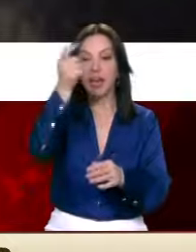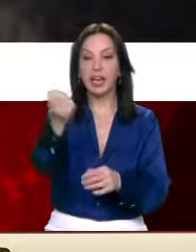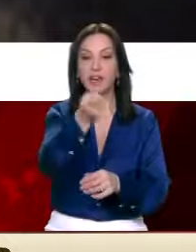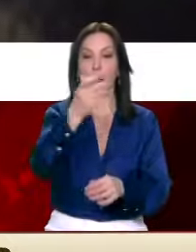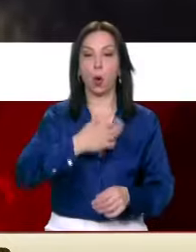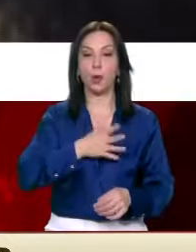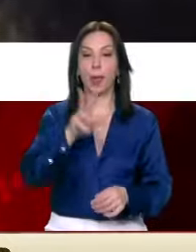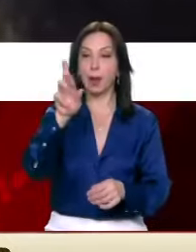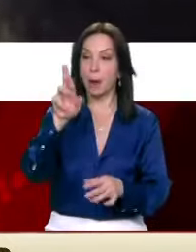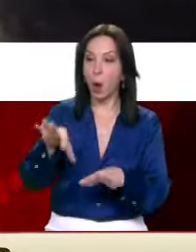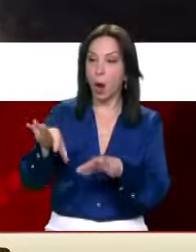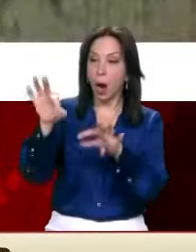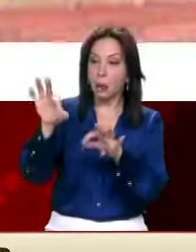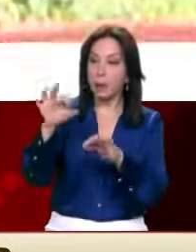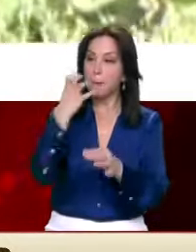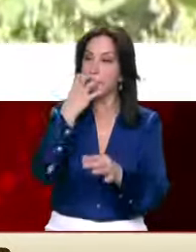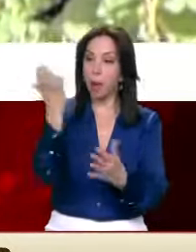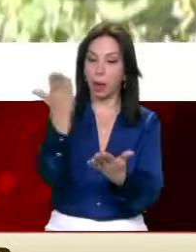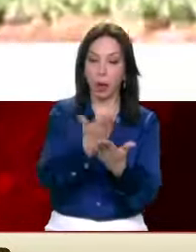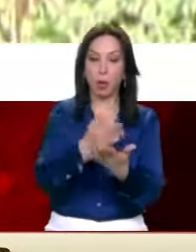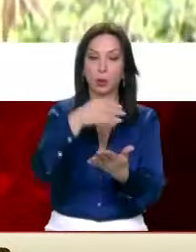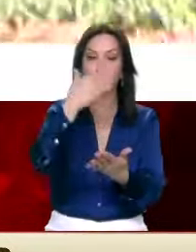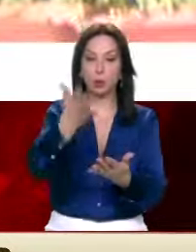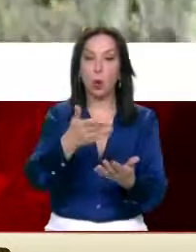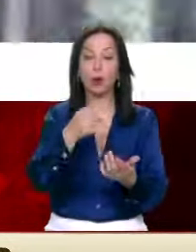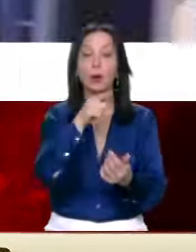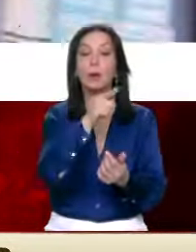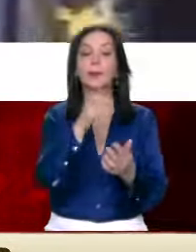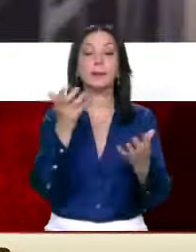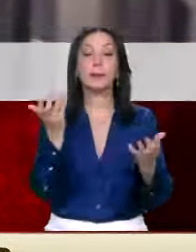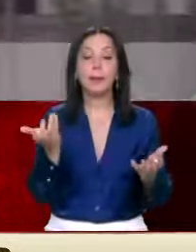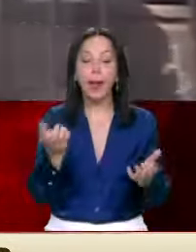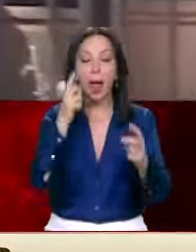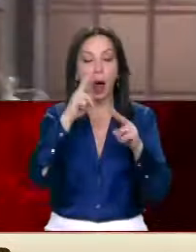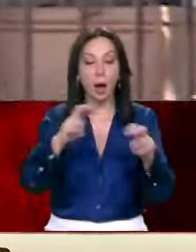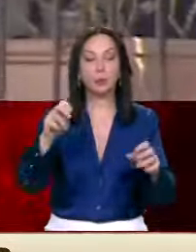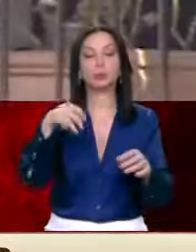raporunun da tamamlanmasının ardından facianın karanlık noktaları aydınlanmış olacak.